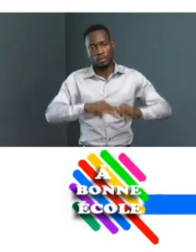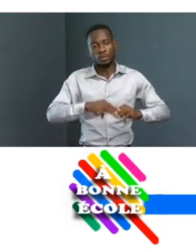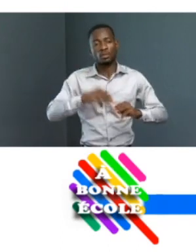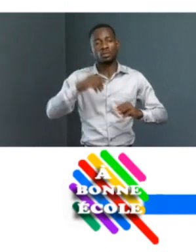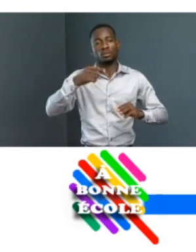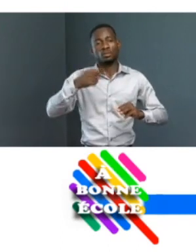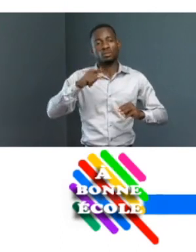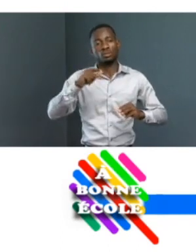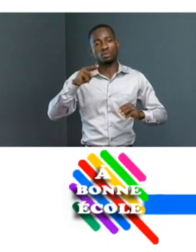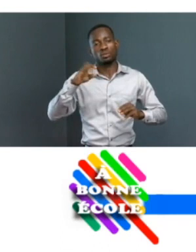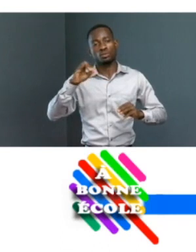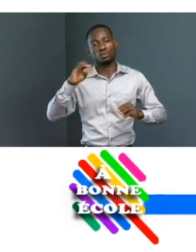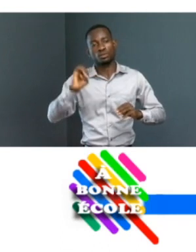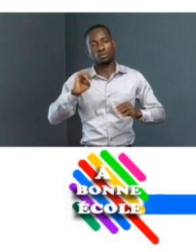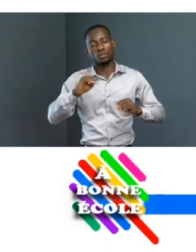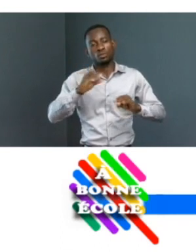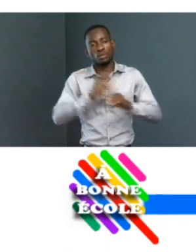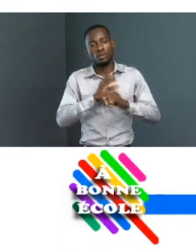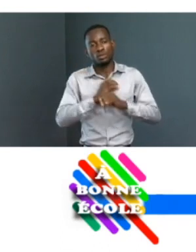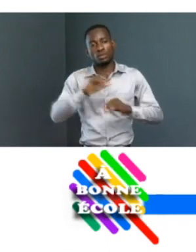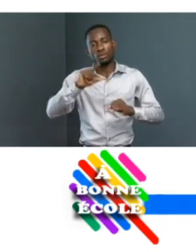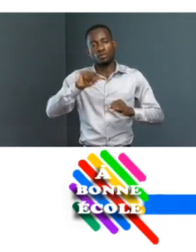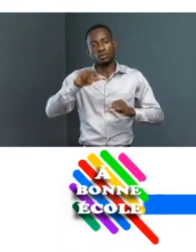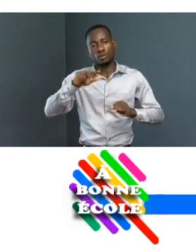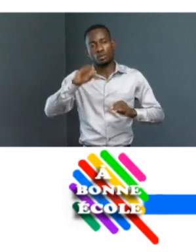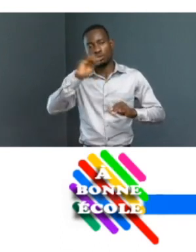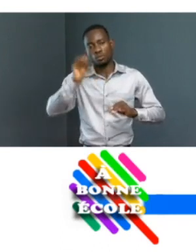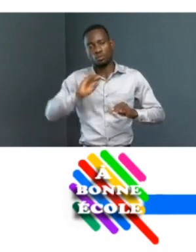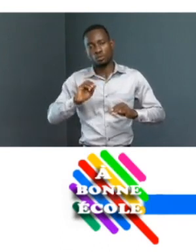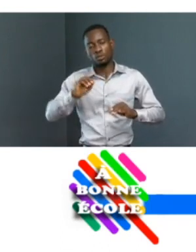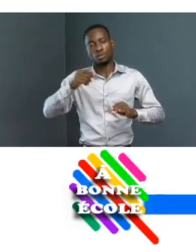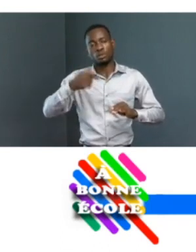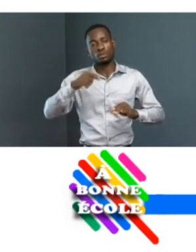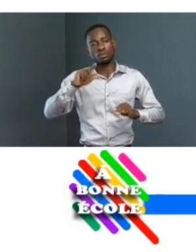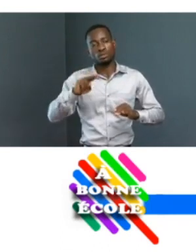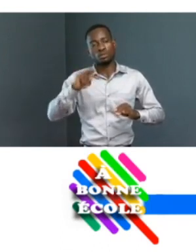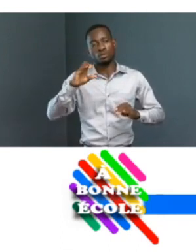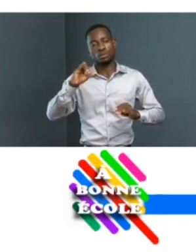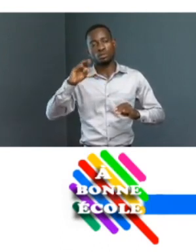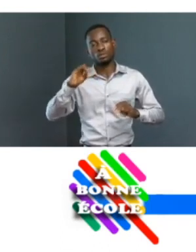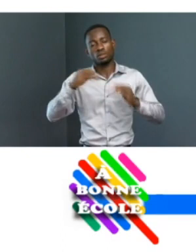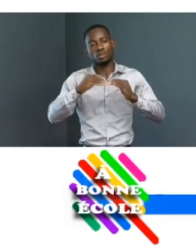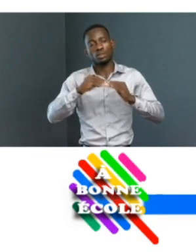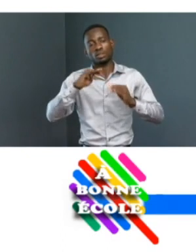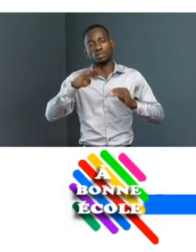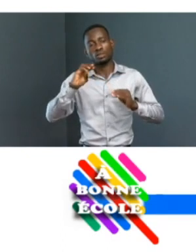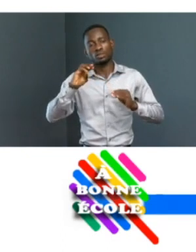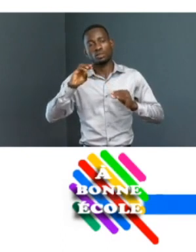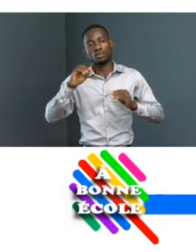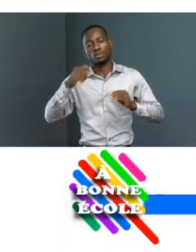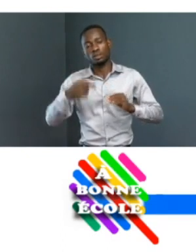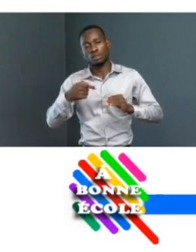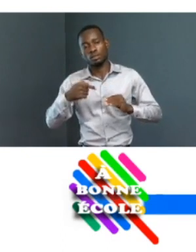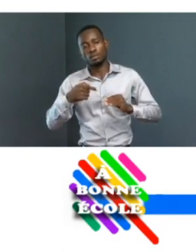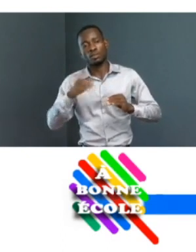lorsque nous calculons 23% des glucides, ça va donner 460 grammes. 0,3% pour